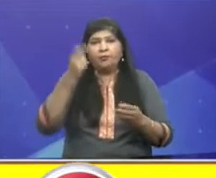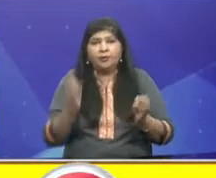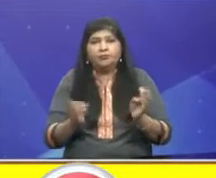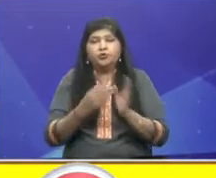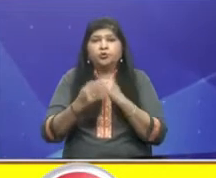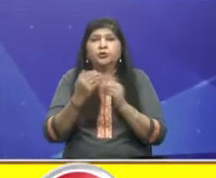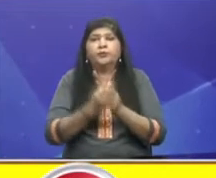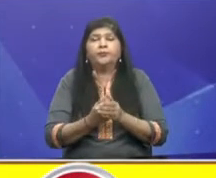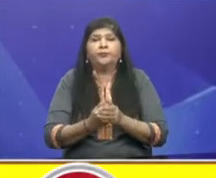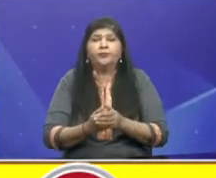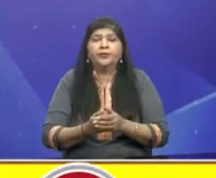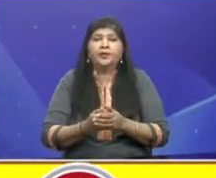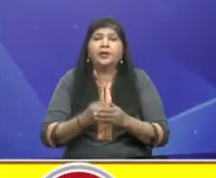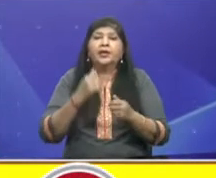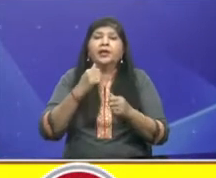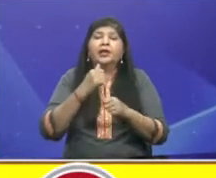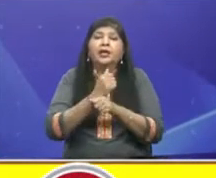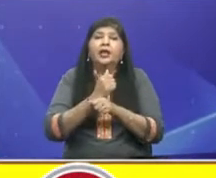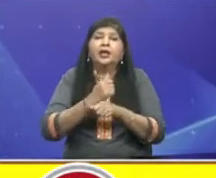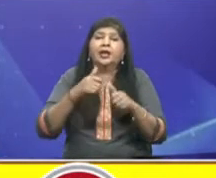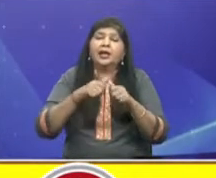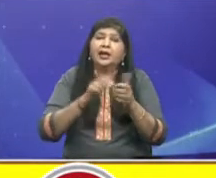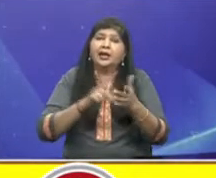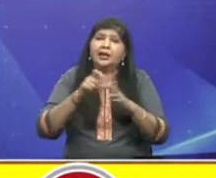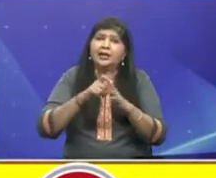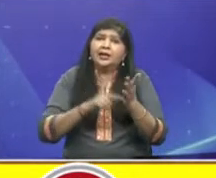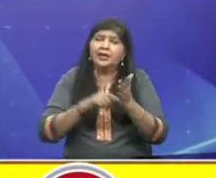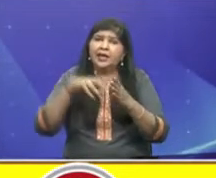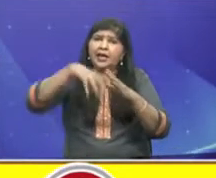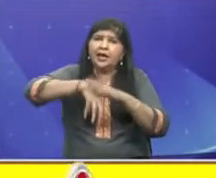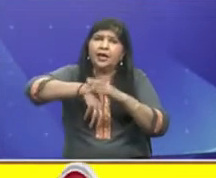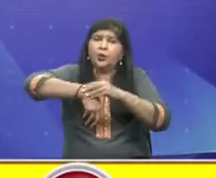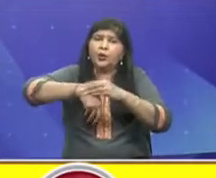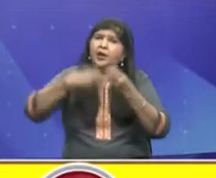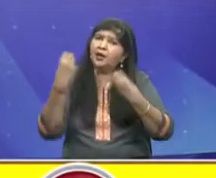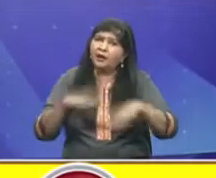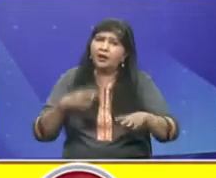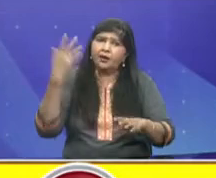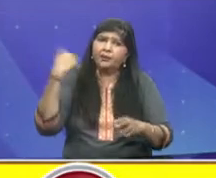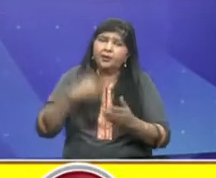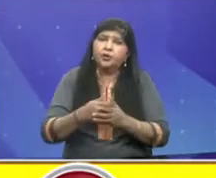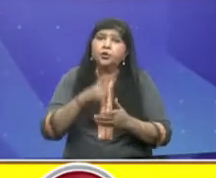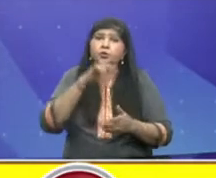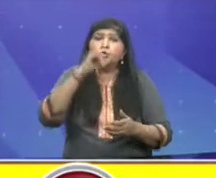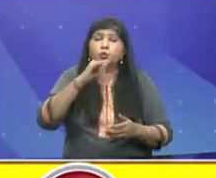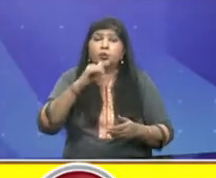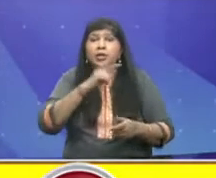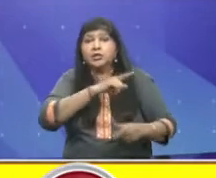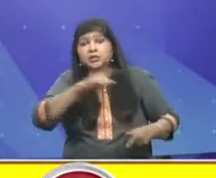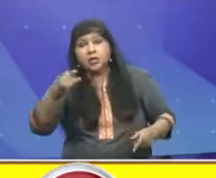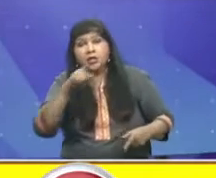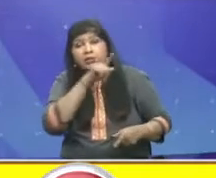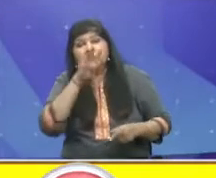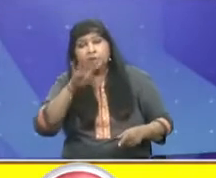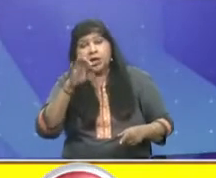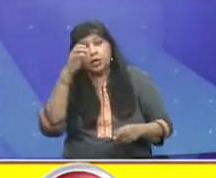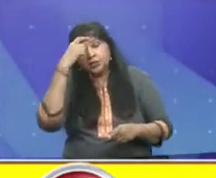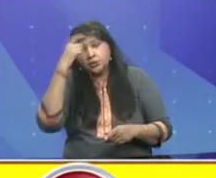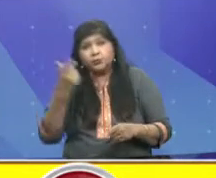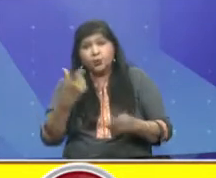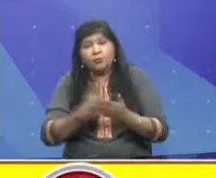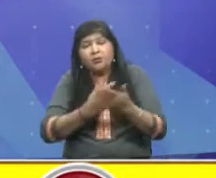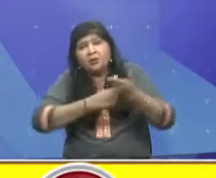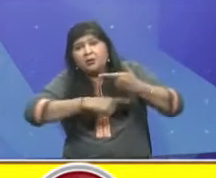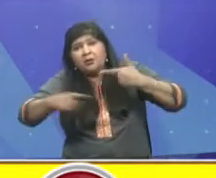गए? वो गठियावाई बोलते हैं जो जोड़ों में दर्द थे, कहते हैं घुटना खराब हो गई। तो 16 साल से 40 साल की उम्र तक आपने इसका इलाज